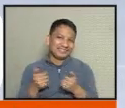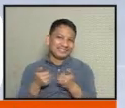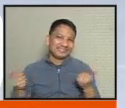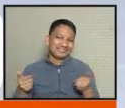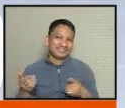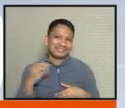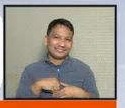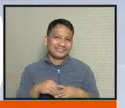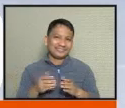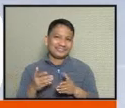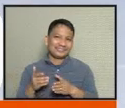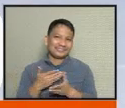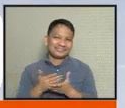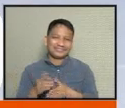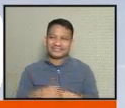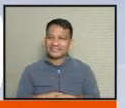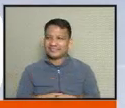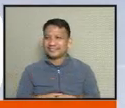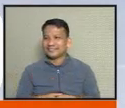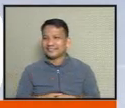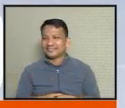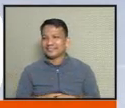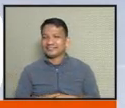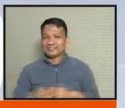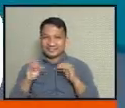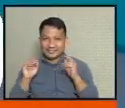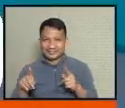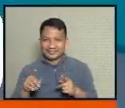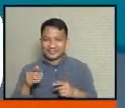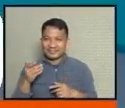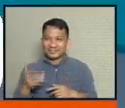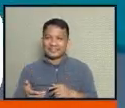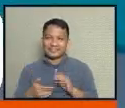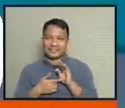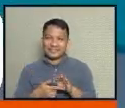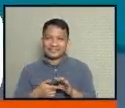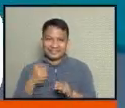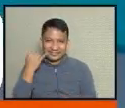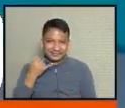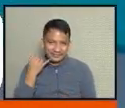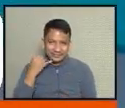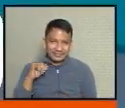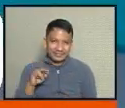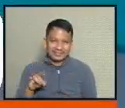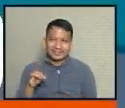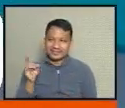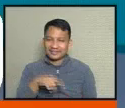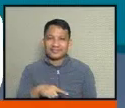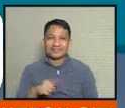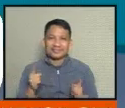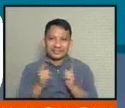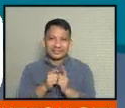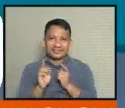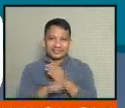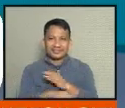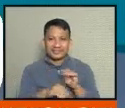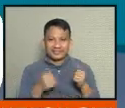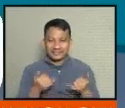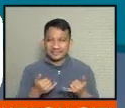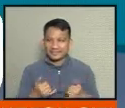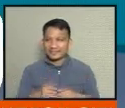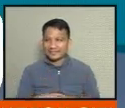simpong sa mundo. Oh, okay na. Yun na. O yan, Judith. Ayun, makipagbalikan ka na sa kanya.